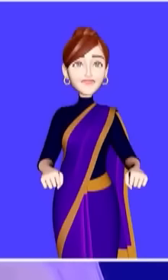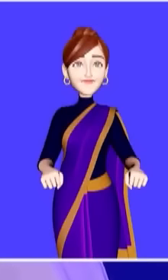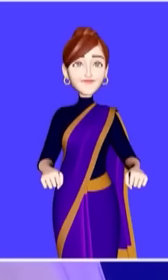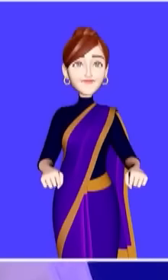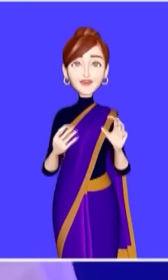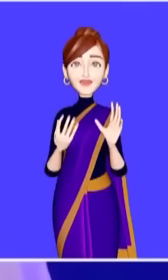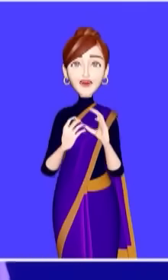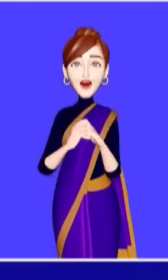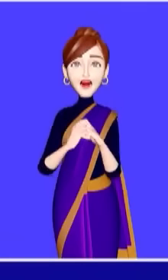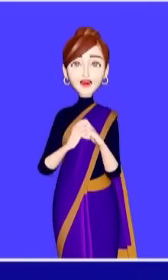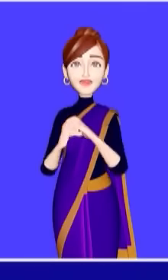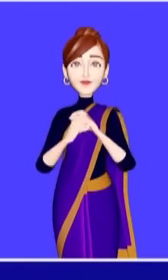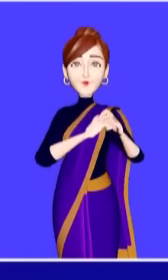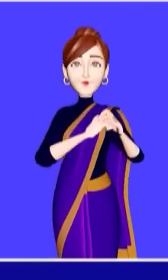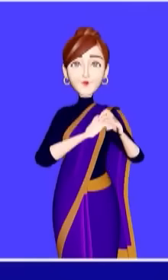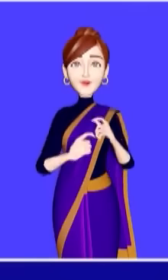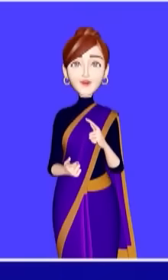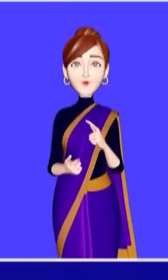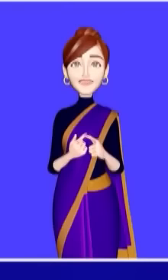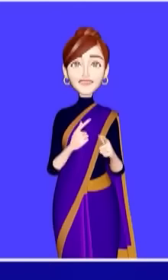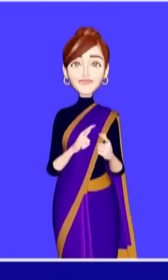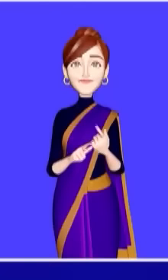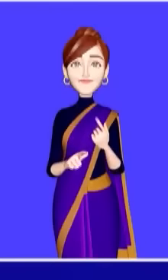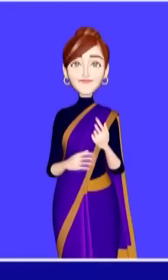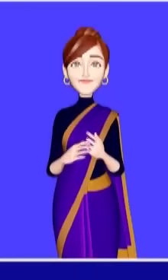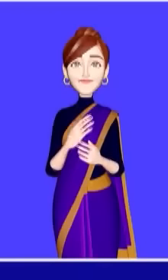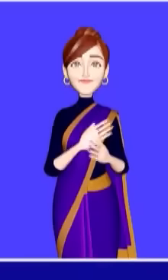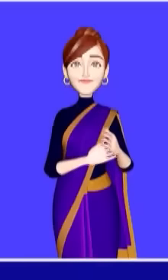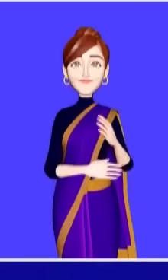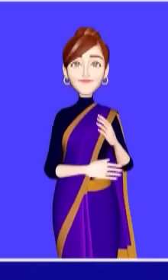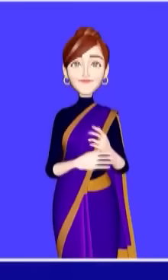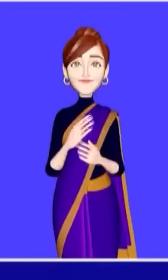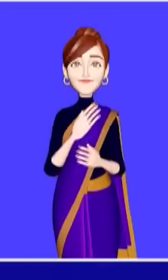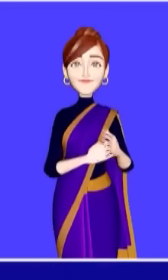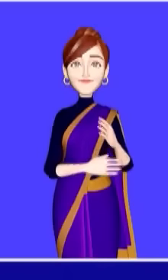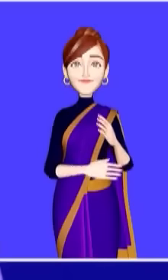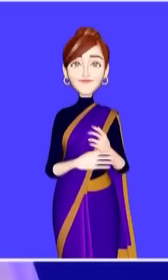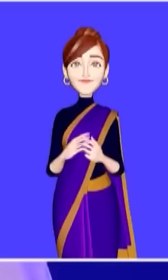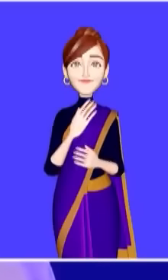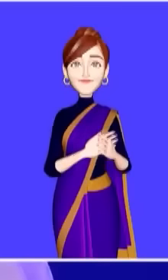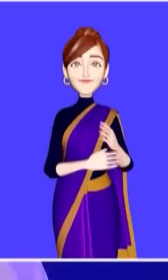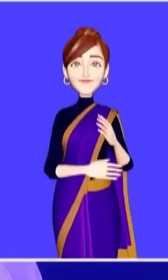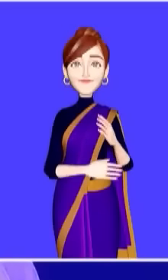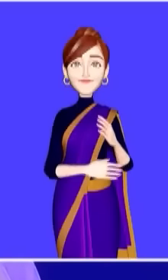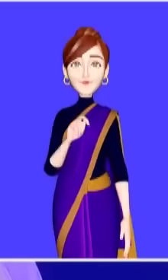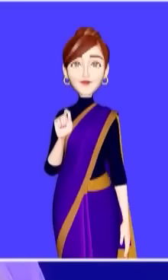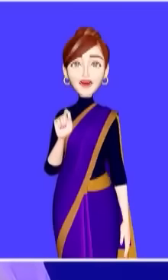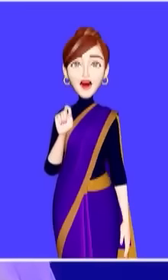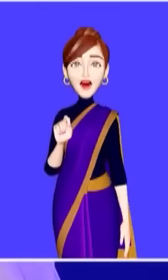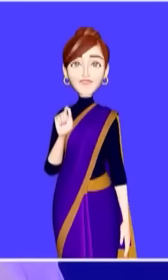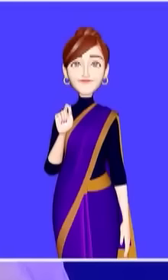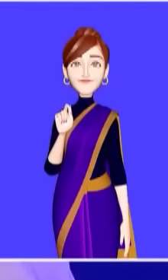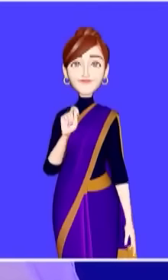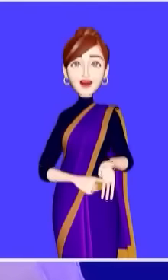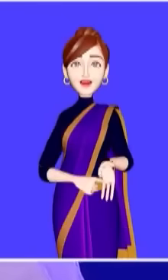हैं कि एआई जैसी तकनीक तभी दुनिया के लिए लाभकारी होगी